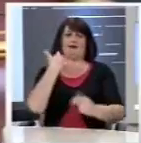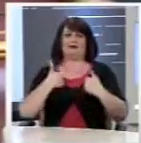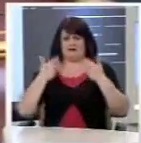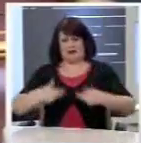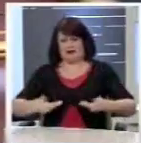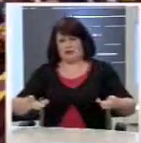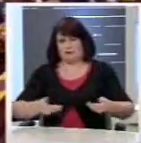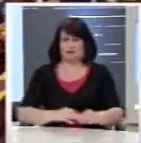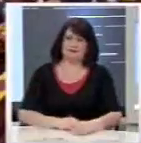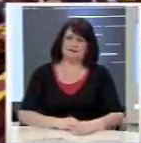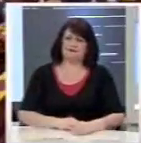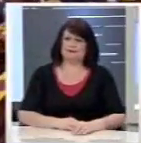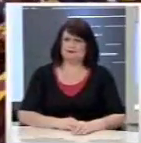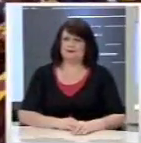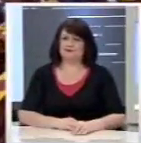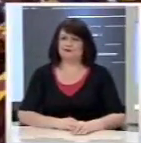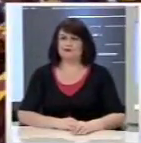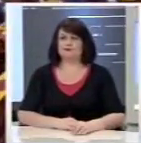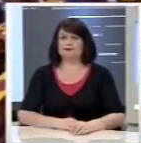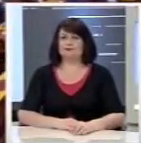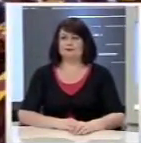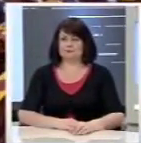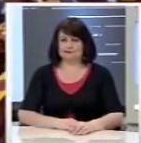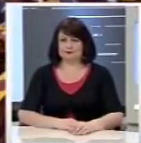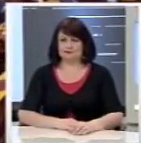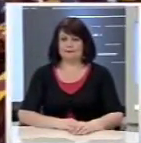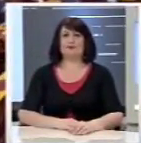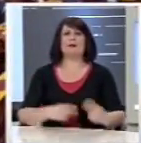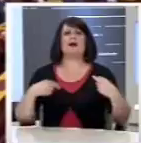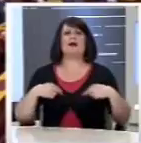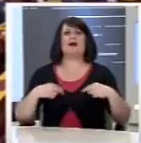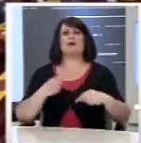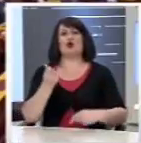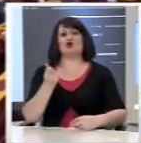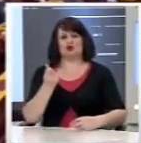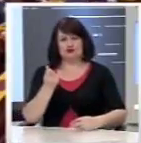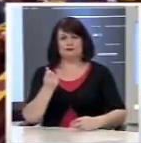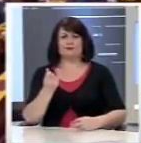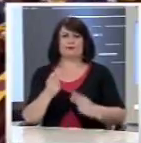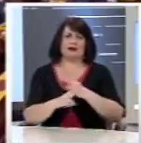Ευχαριστούμε. Ο Υπουργός ο κύριος Κουλιαράκης, παρακαλώ.